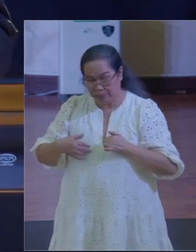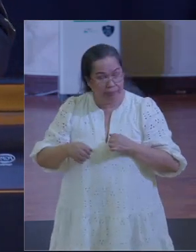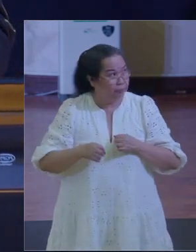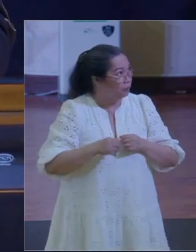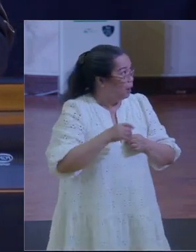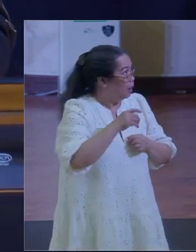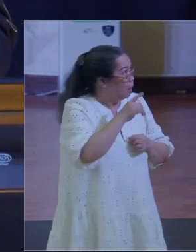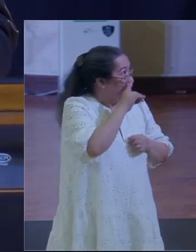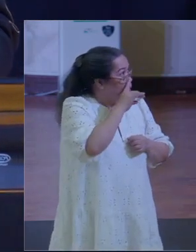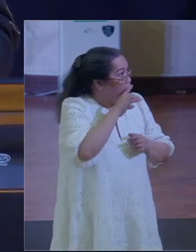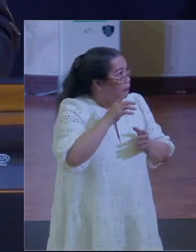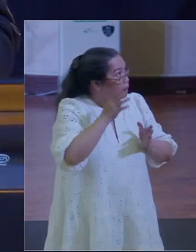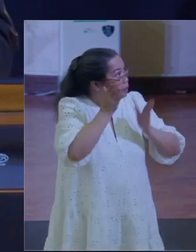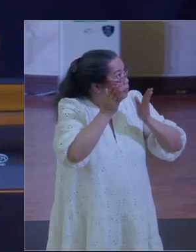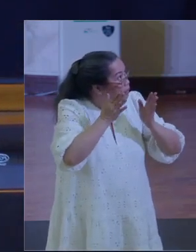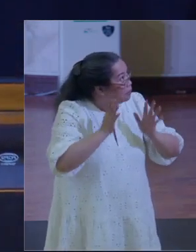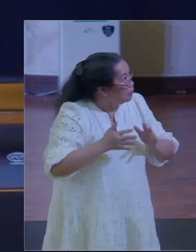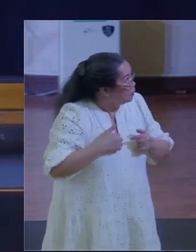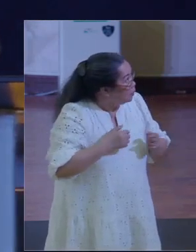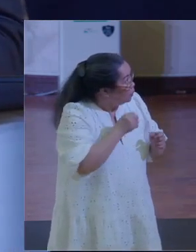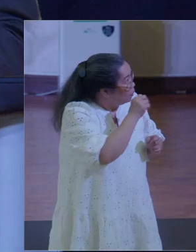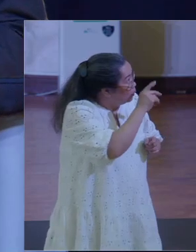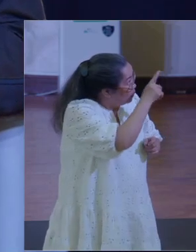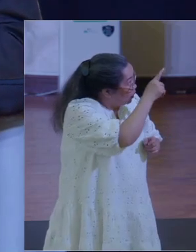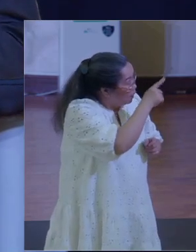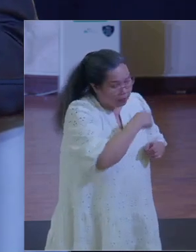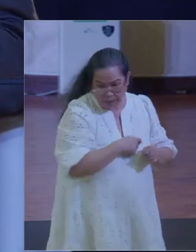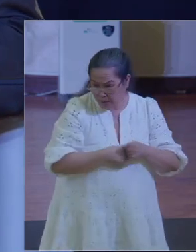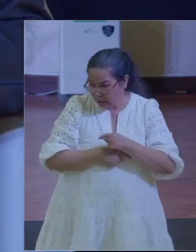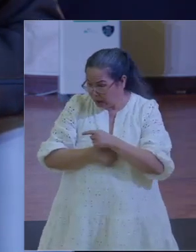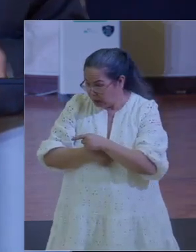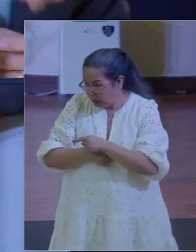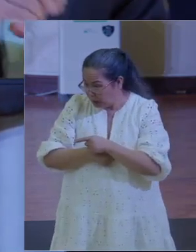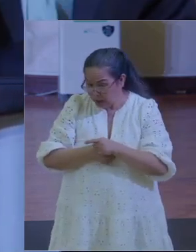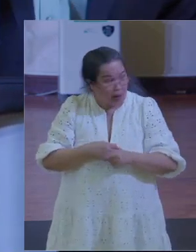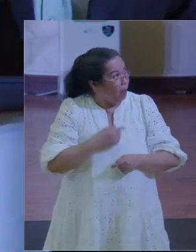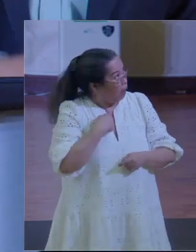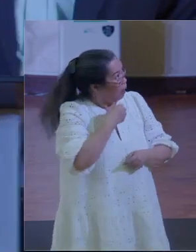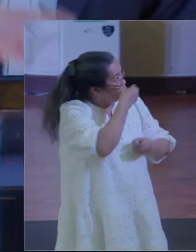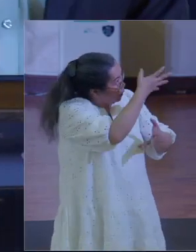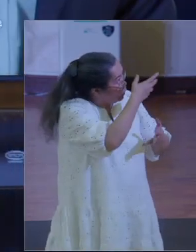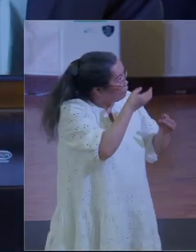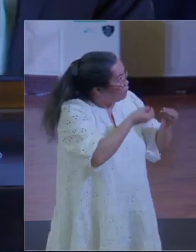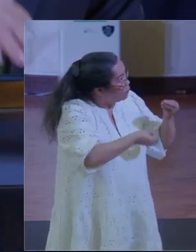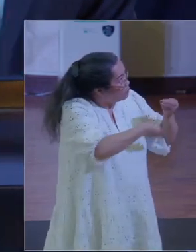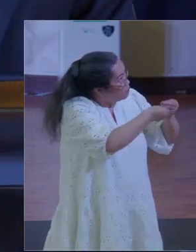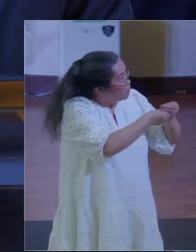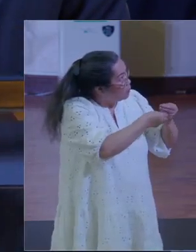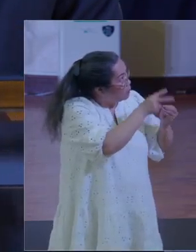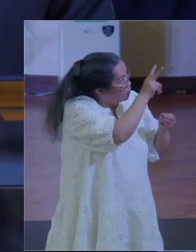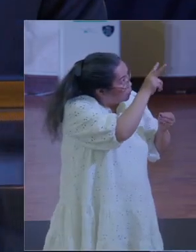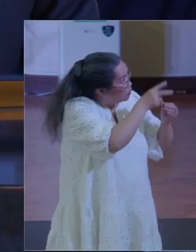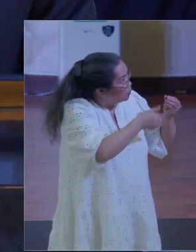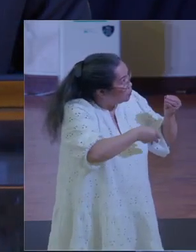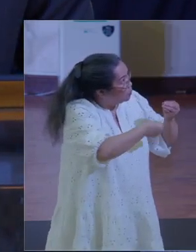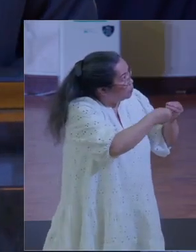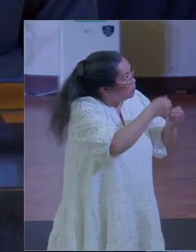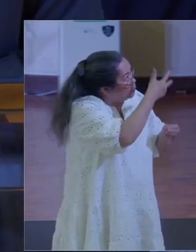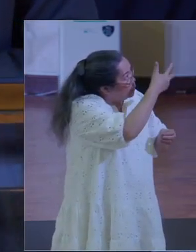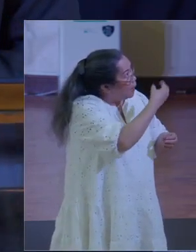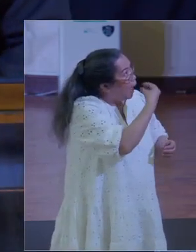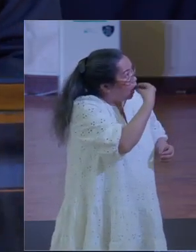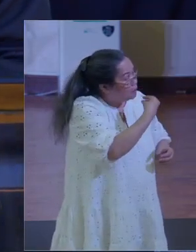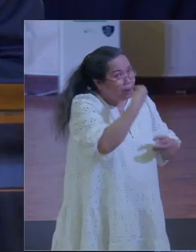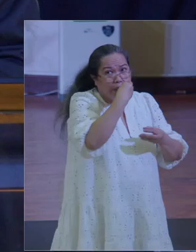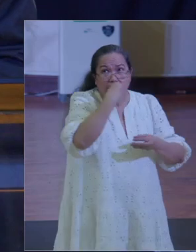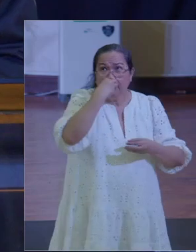Sabi nung nanay. Ibibigyan niyo pa ba ako? Oo, sige. Yan, binigyan pa ng dalaw. Sige, kawawa ka naman, kain ka lang. Nay,